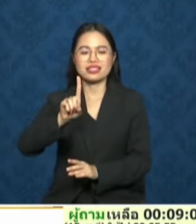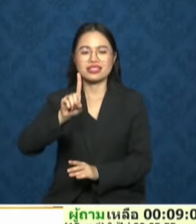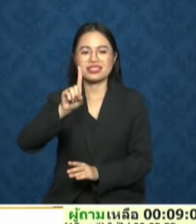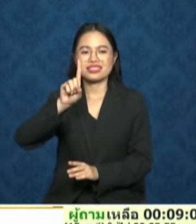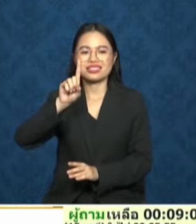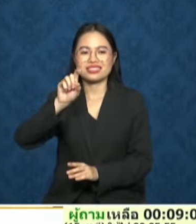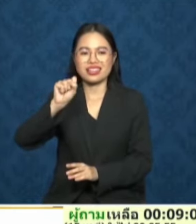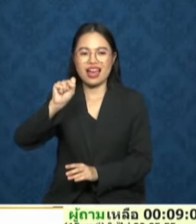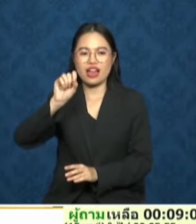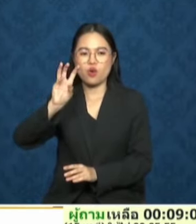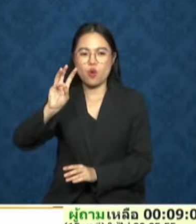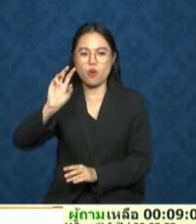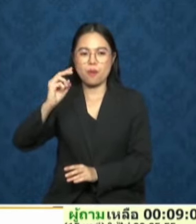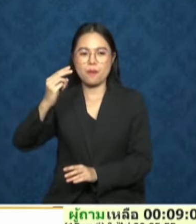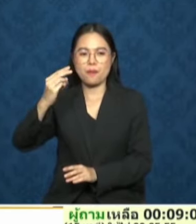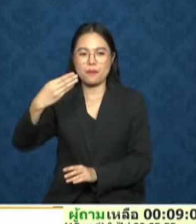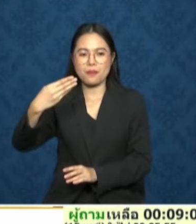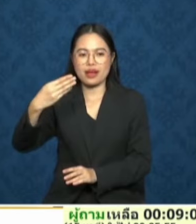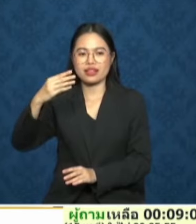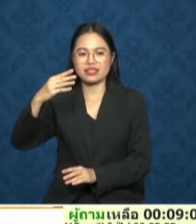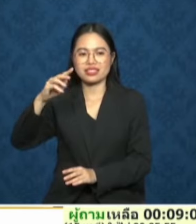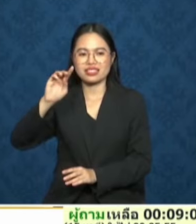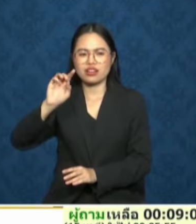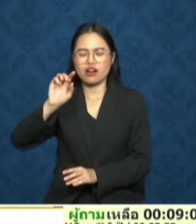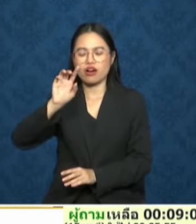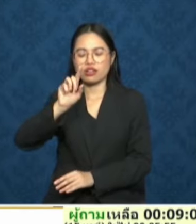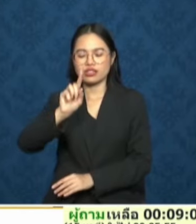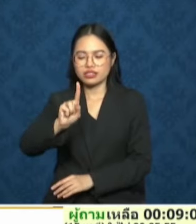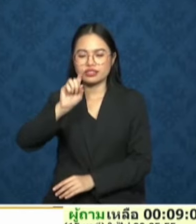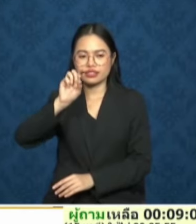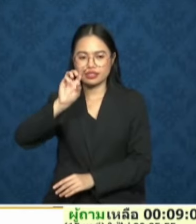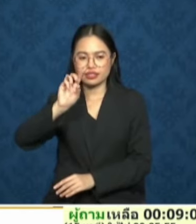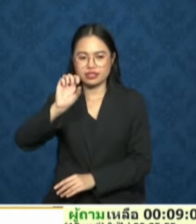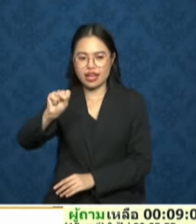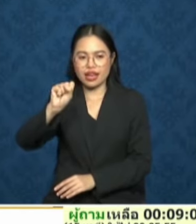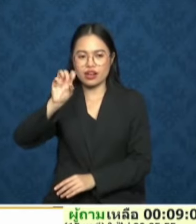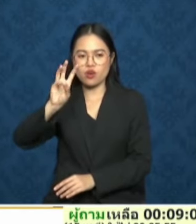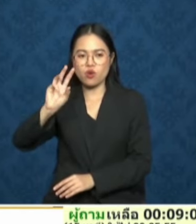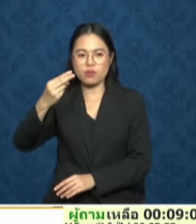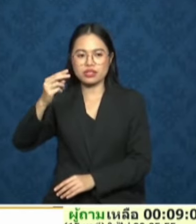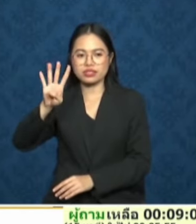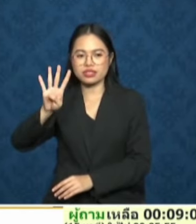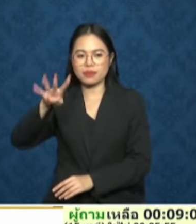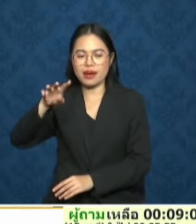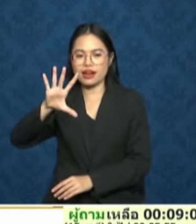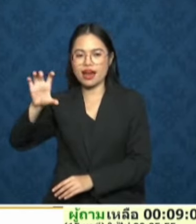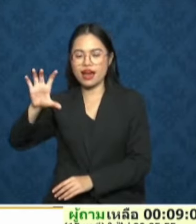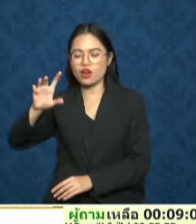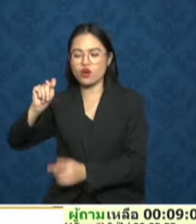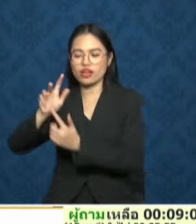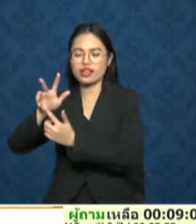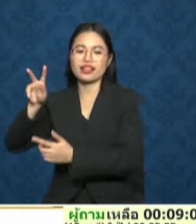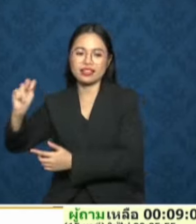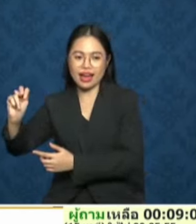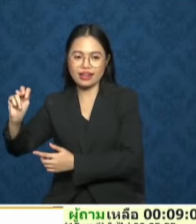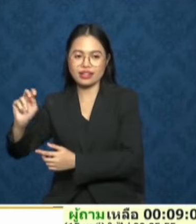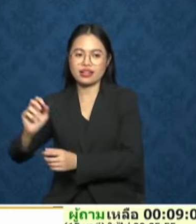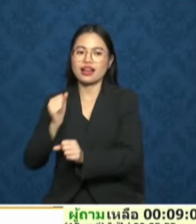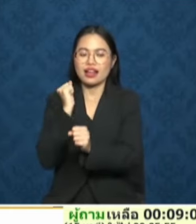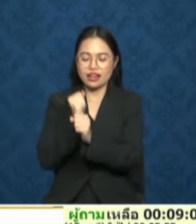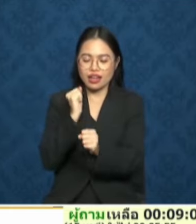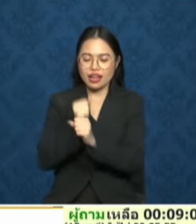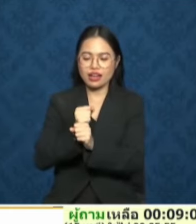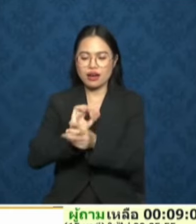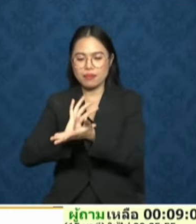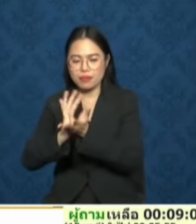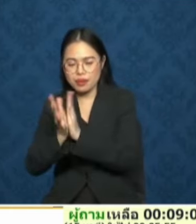ตันค่ะซึ่ปริมาณดงกล่าวนี้หากออกแบบการทำเหืองการแต่งแร่แล้็การประกอบโลหากกรม